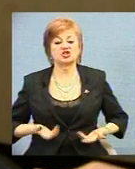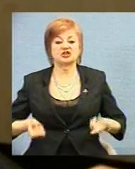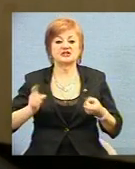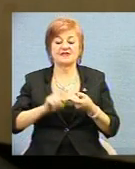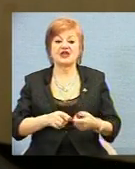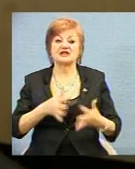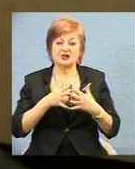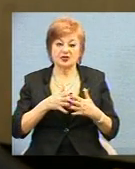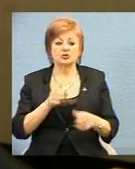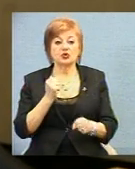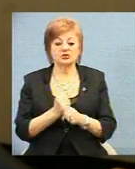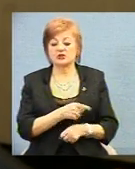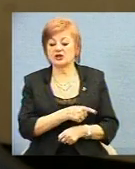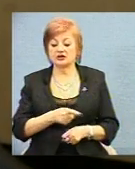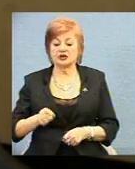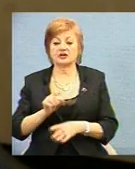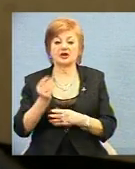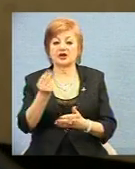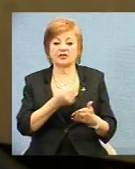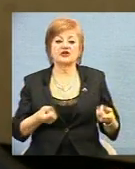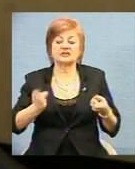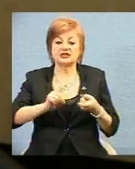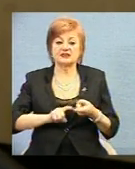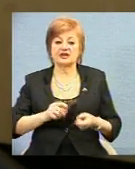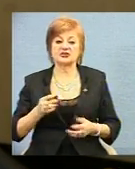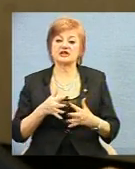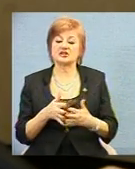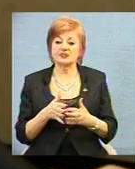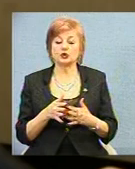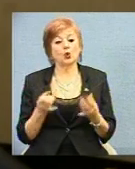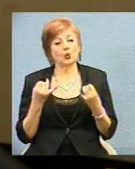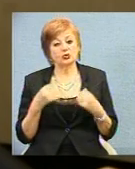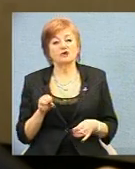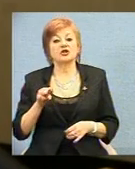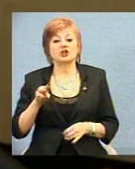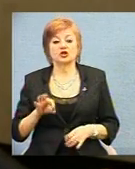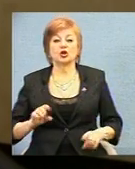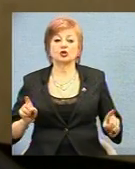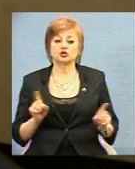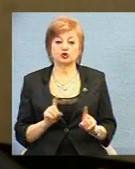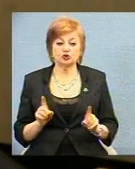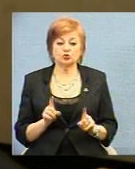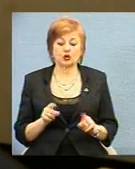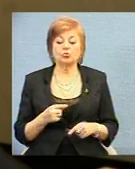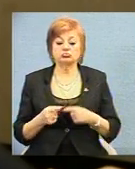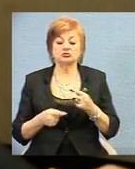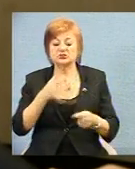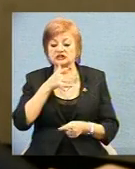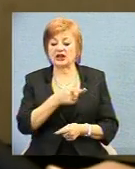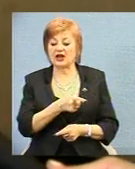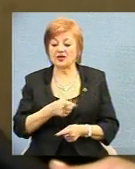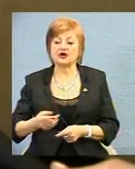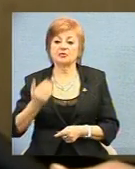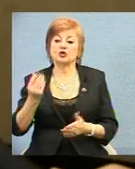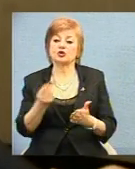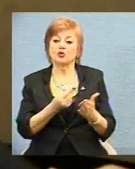войной, она сделала серию работ, и связанных с войной. И удивительно то, что со временем ее работы